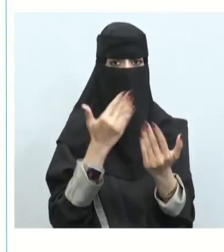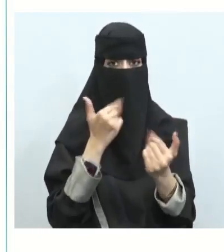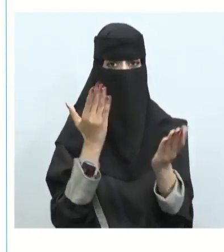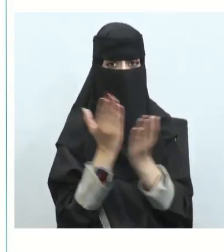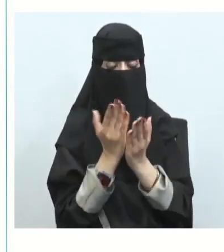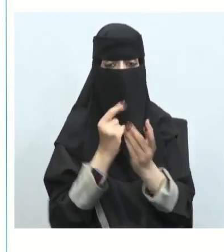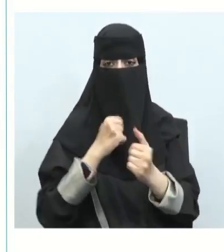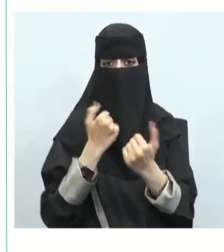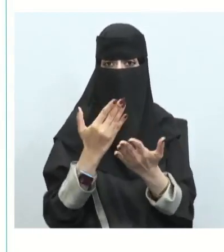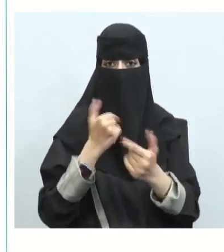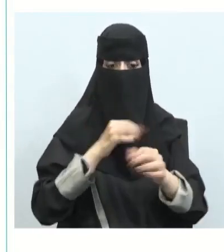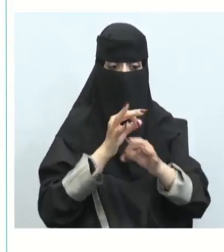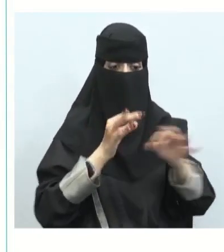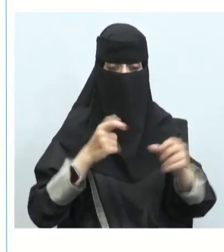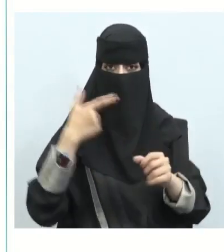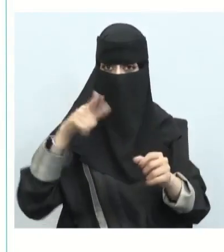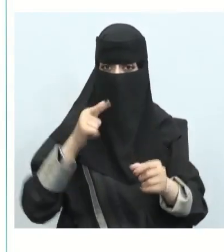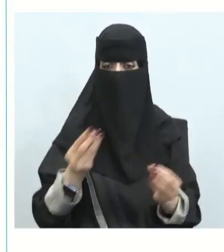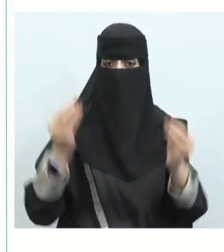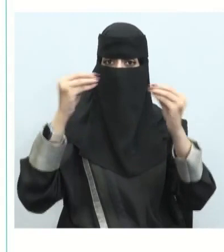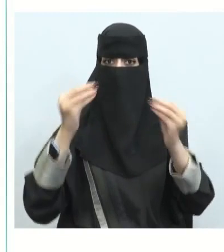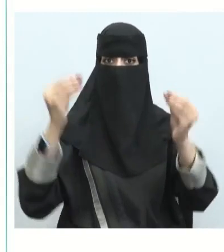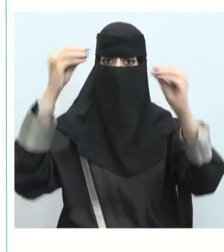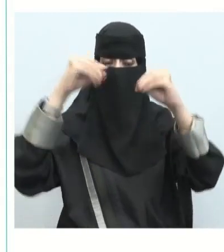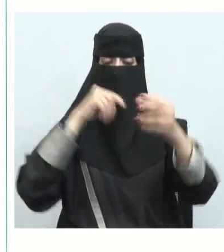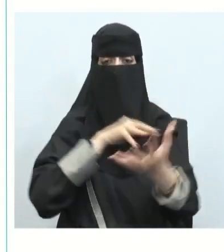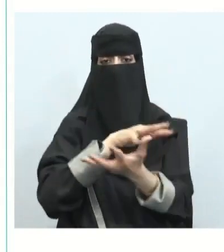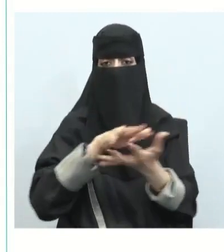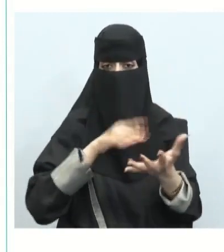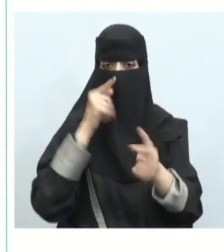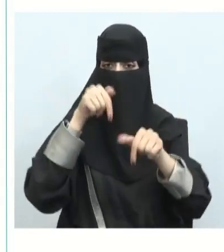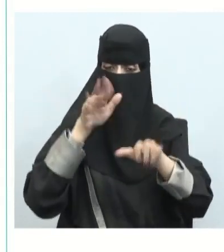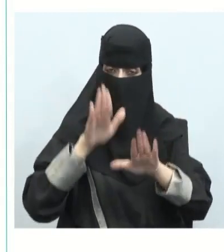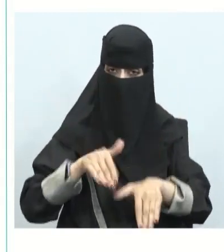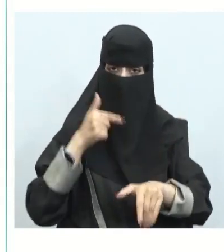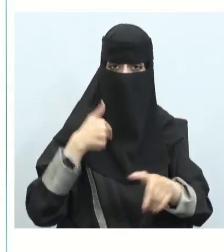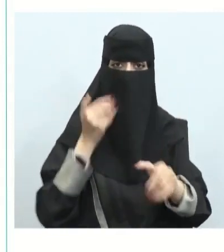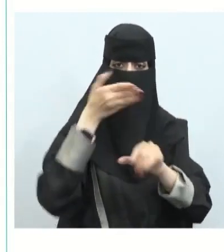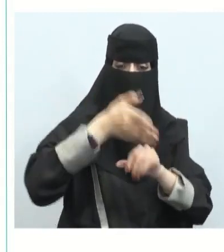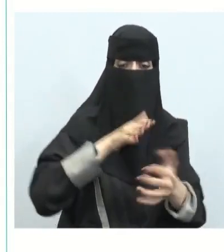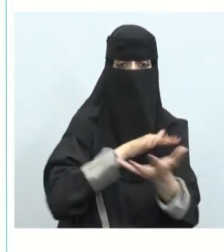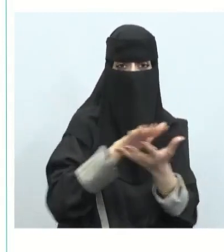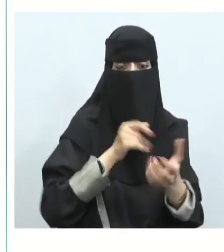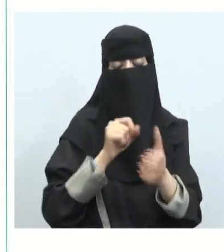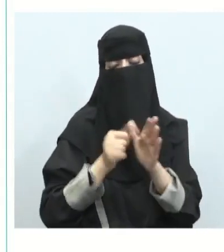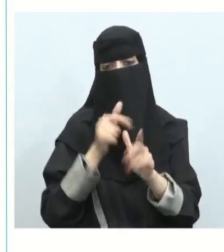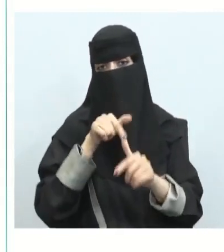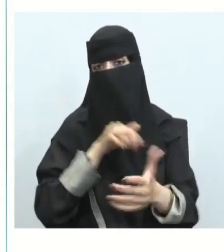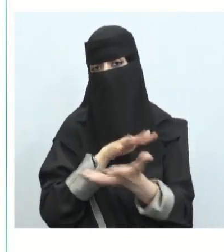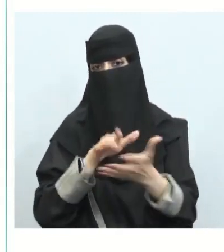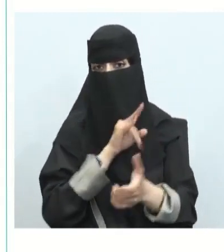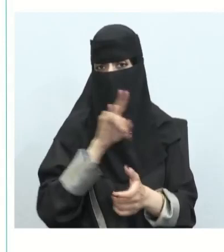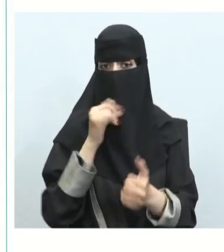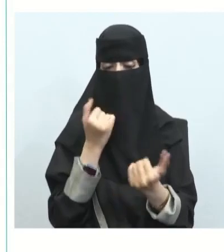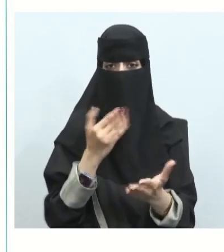او تخطيط بشكل صحيح قد يزيد من عبء المشكلات ويجعل ندخل في مشاكل جديده ومشاكل قد